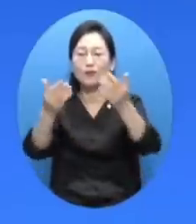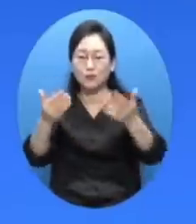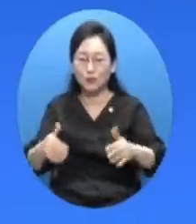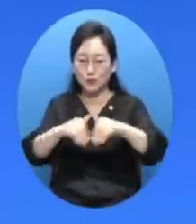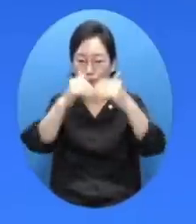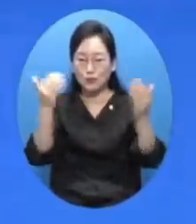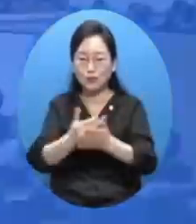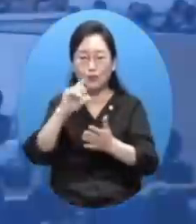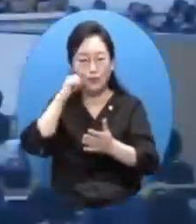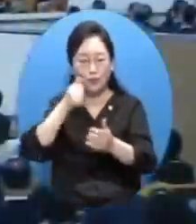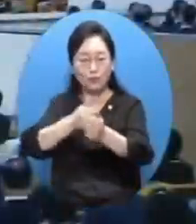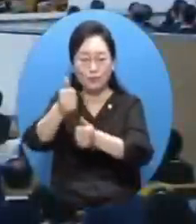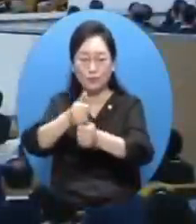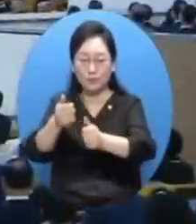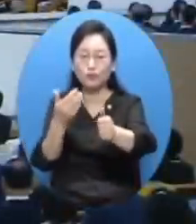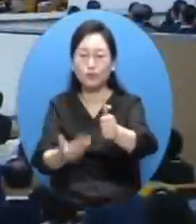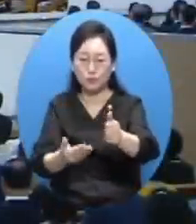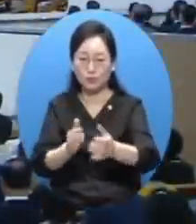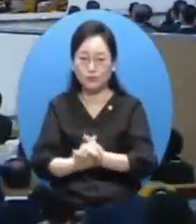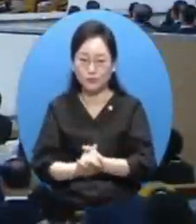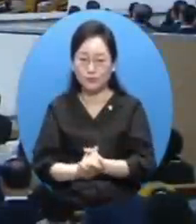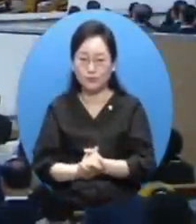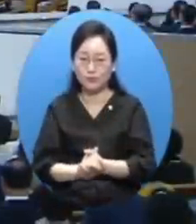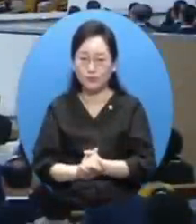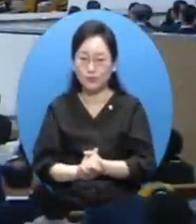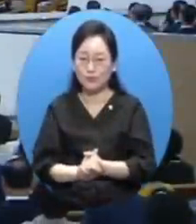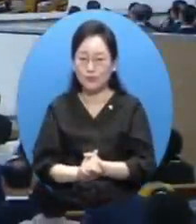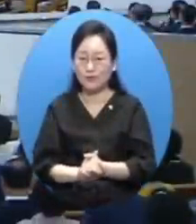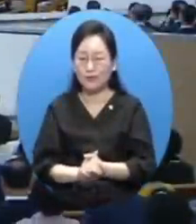모든 어려움을 이기게 만들어 주실 것입니다.